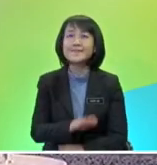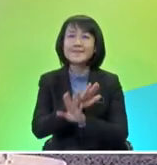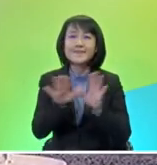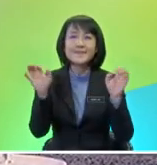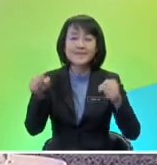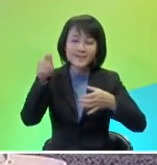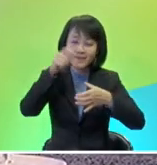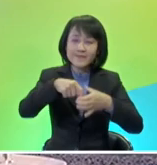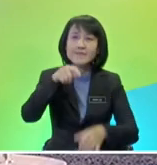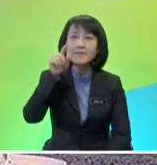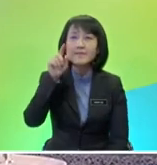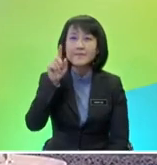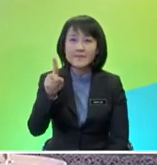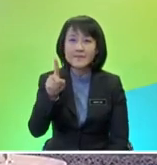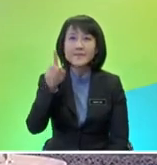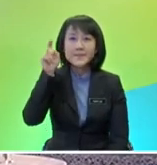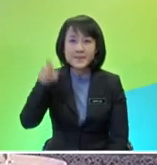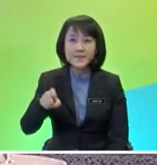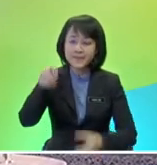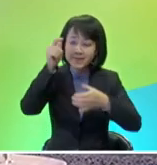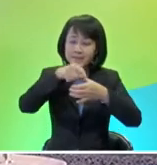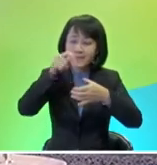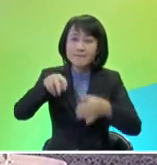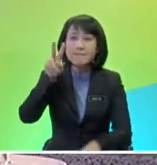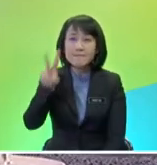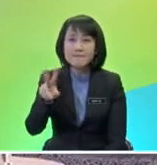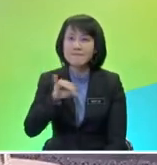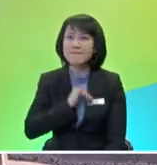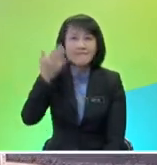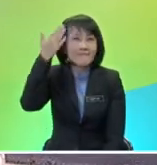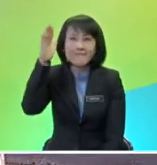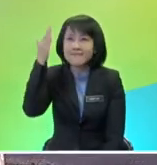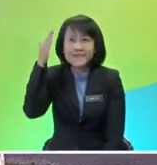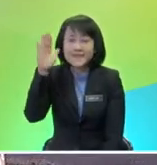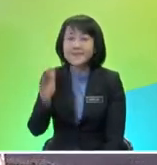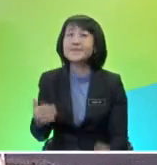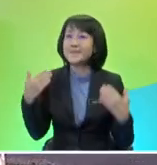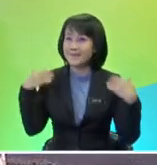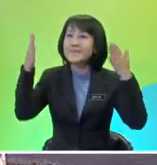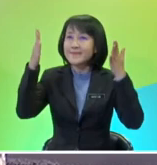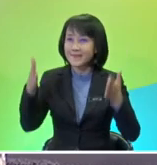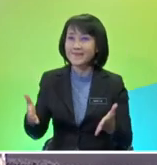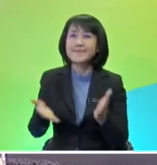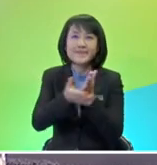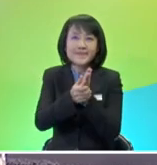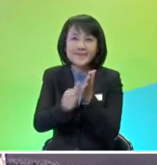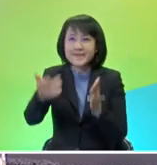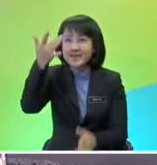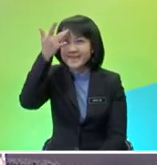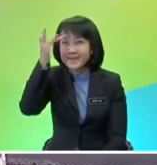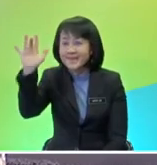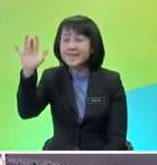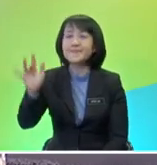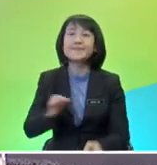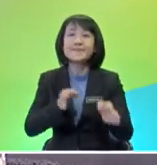tapi kena dua lubang? Saya pun tak tahu. Jadi, ada orang yang cukup mahir ataupun pakar untuk menjelaskan isu tersebut.